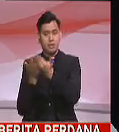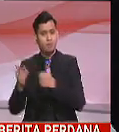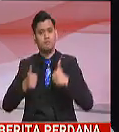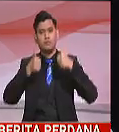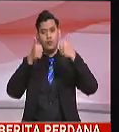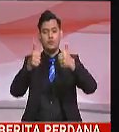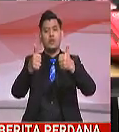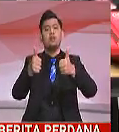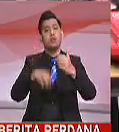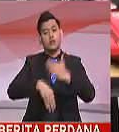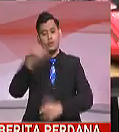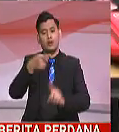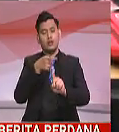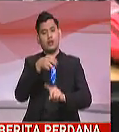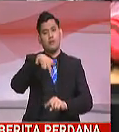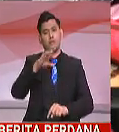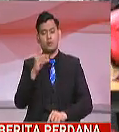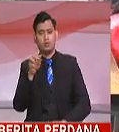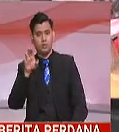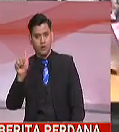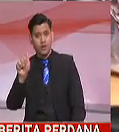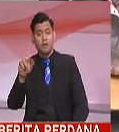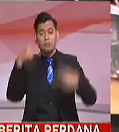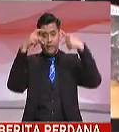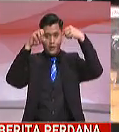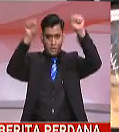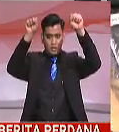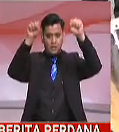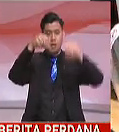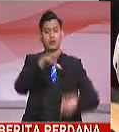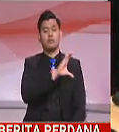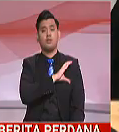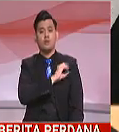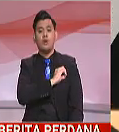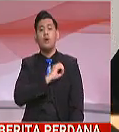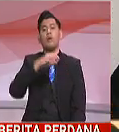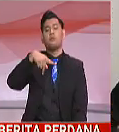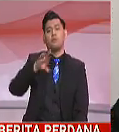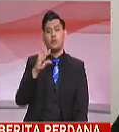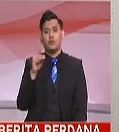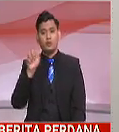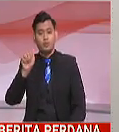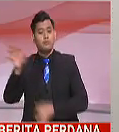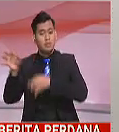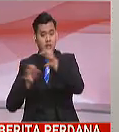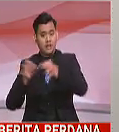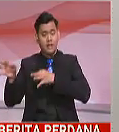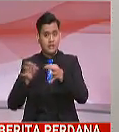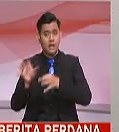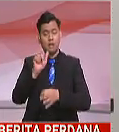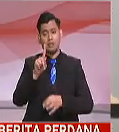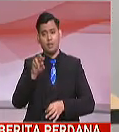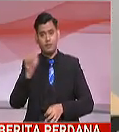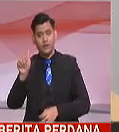tempatan. Presiden dan Ketua Pegawai Eksekutif Pro 2, Datuk Zainal Abidin Ahmad menjelaskan, SUV ini juga